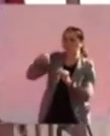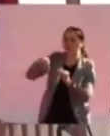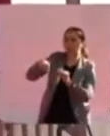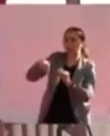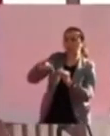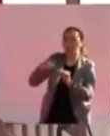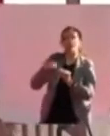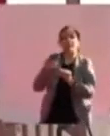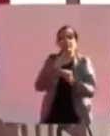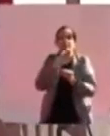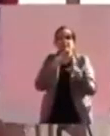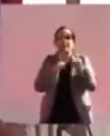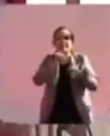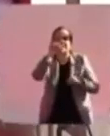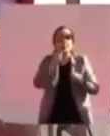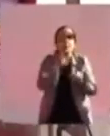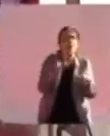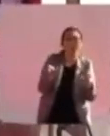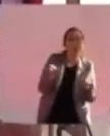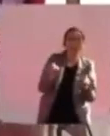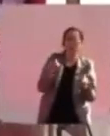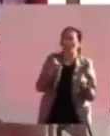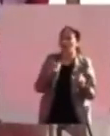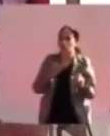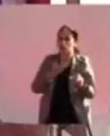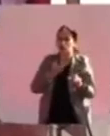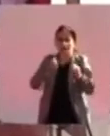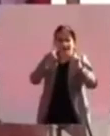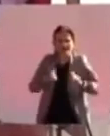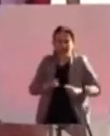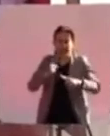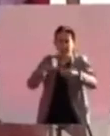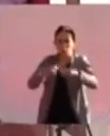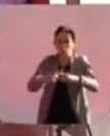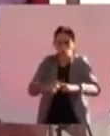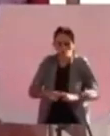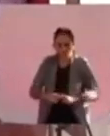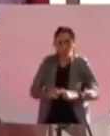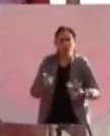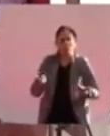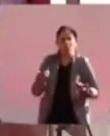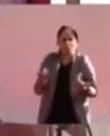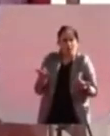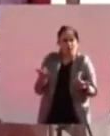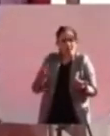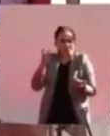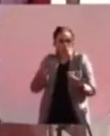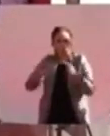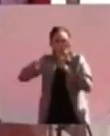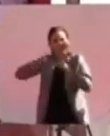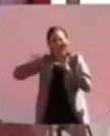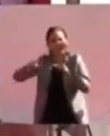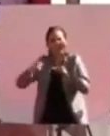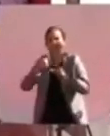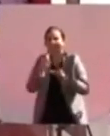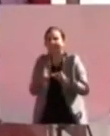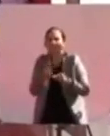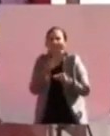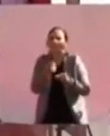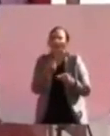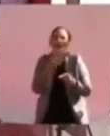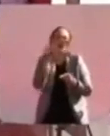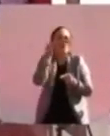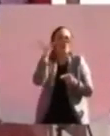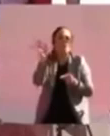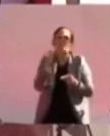si trova ad affrontare un test a crocette che numeri alla mano è strutturato più per escludere che per selezionare un meccanismo